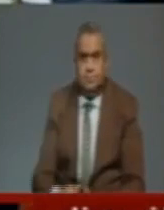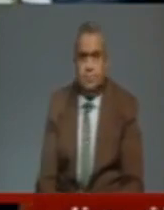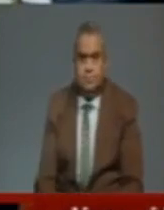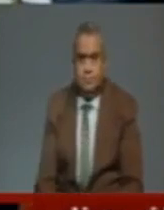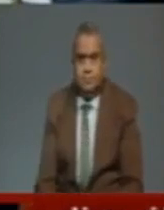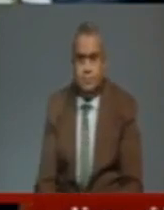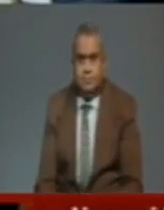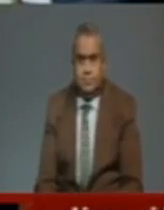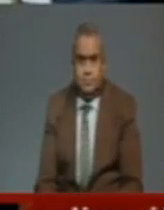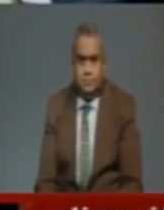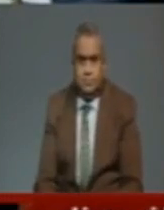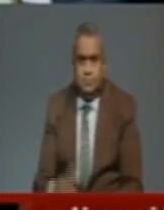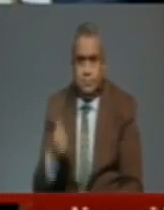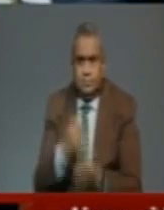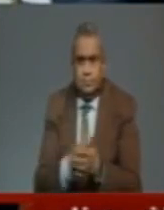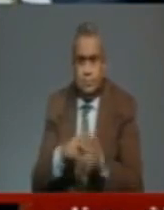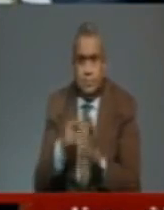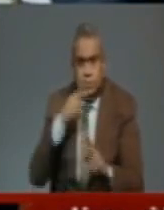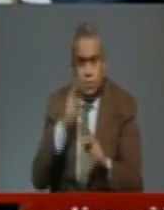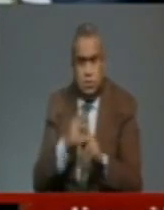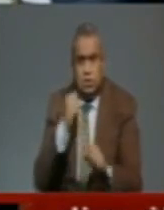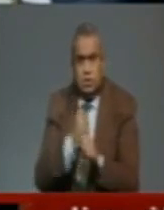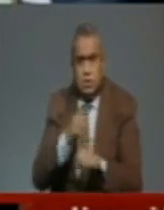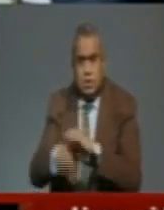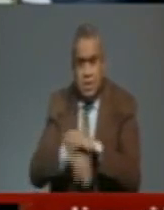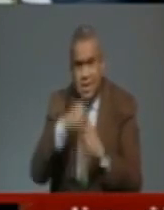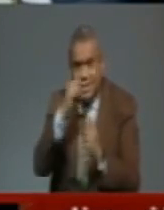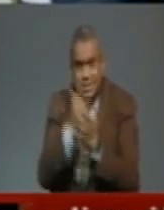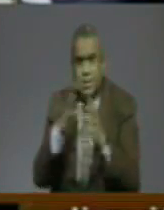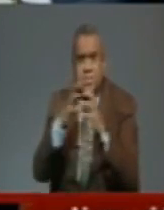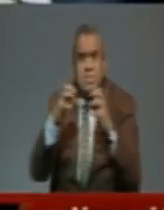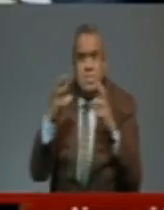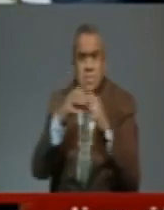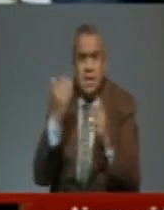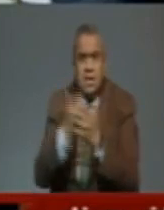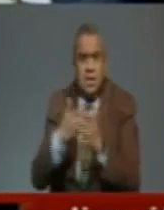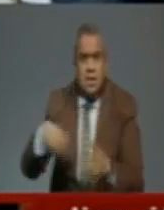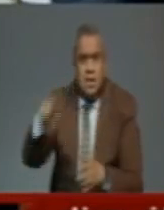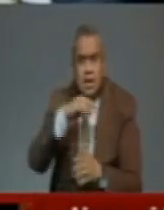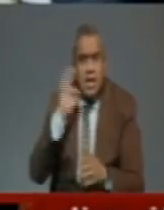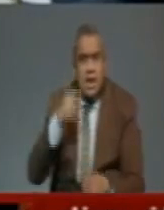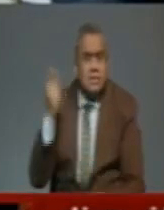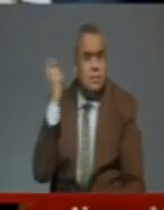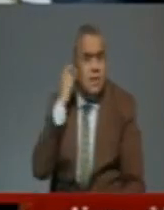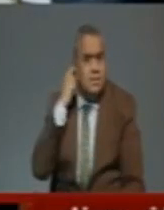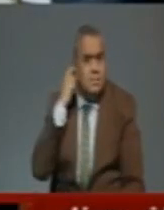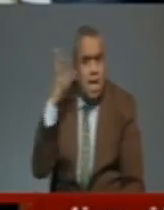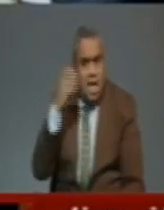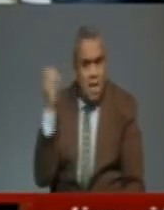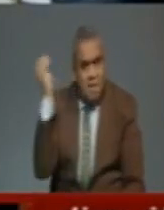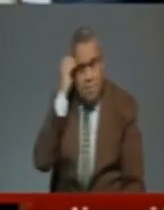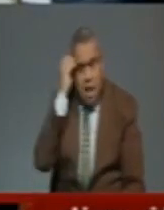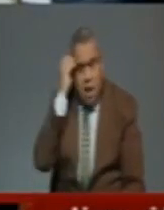شك خالص زي ما انا شايفك كده، بس انا بحكي الحكايه ديت وللناس في مصر اسمعوني كويس. انا